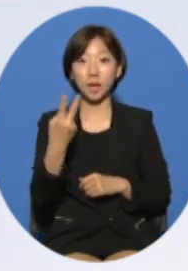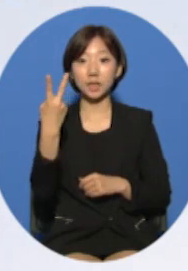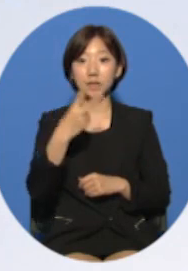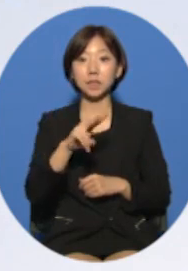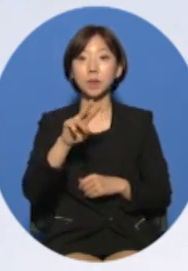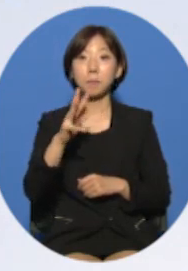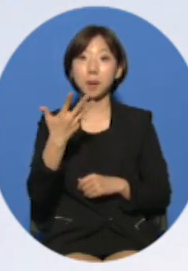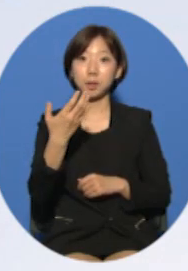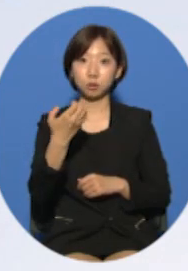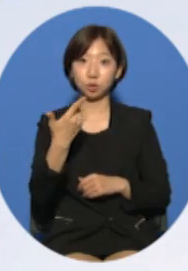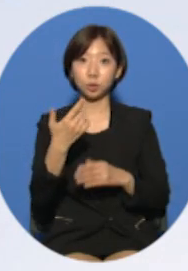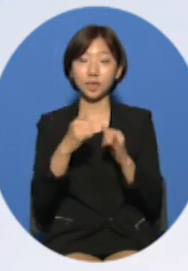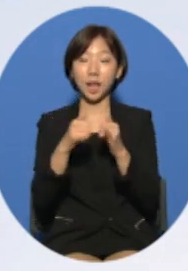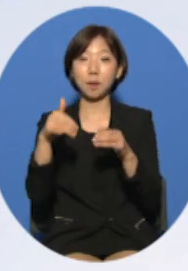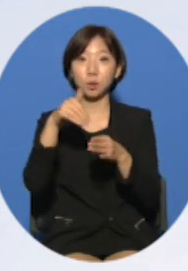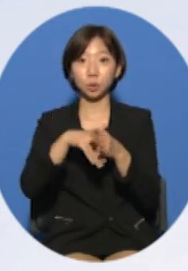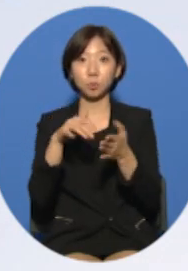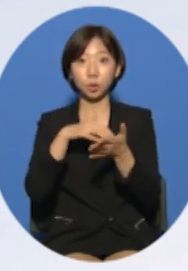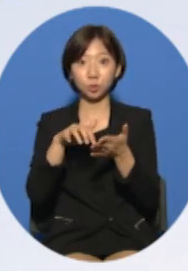39만 2,896명이었고요.